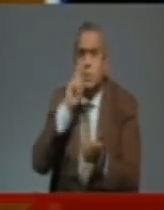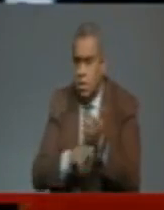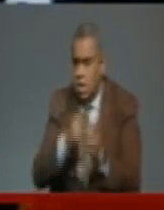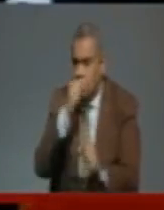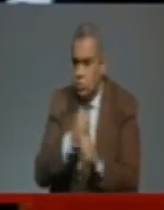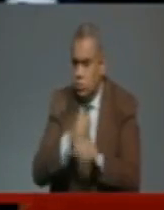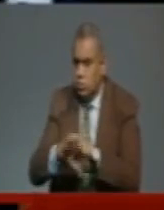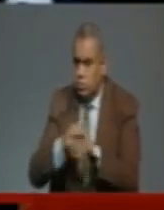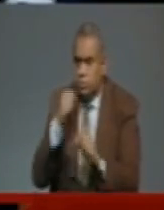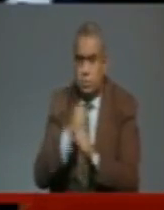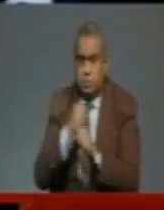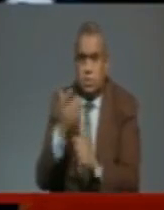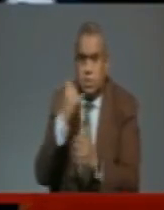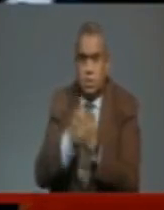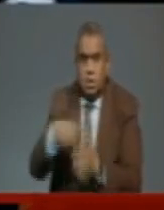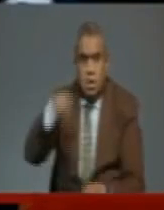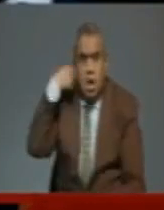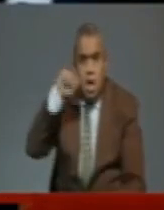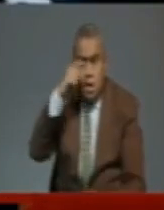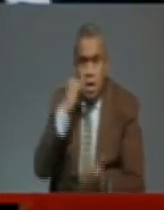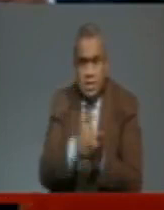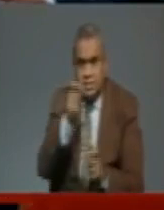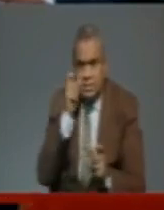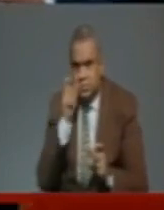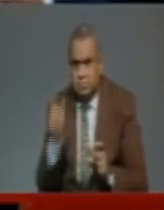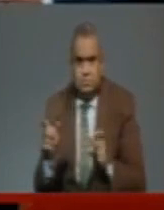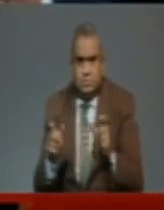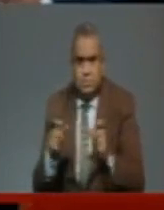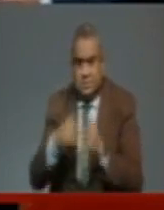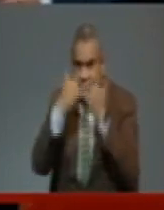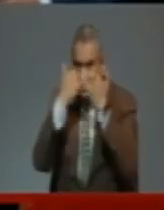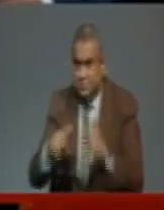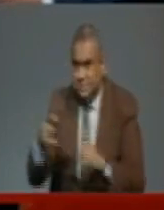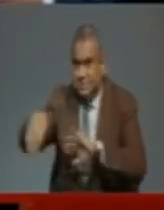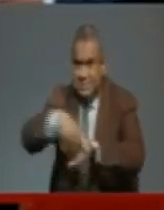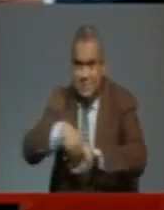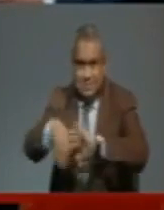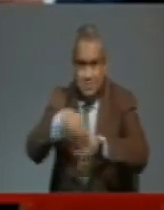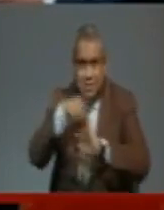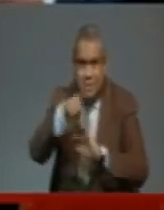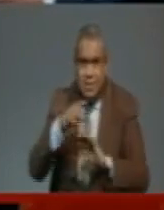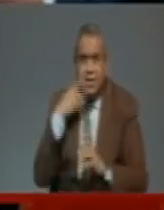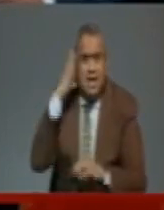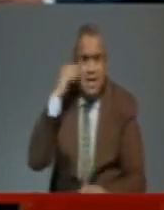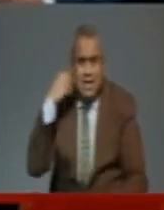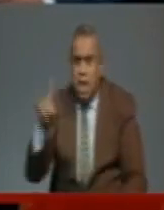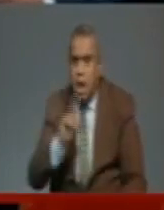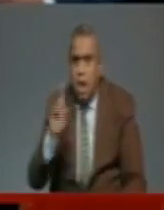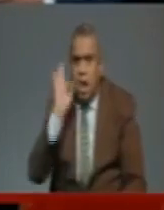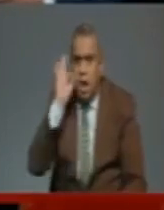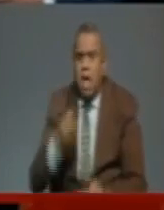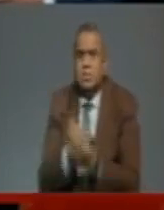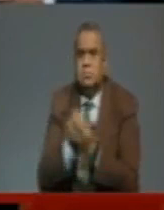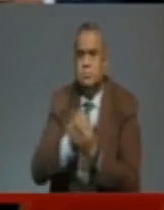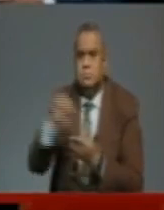يعني معناه الرئيس قاعد واخد باله ان الفساد اللي اتعمل لا يمكن يسيبه؟ طبعا. واللي خد